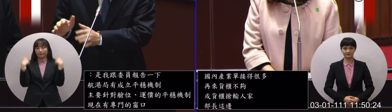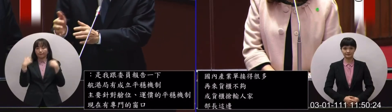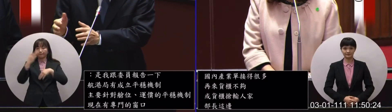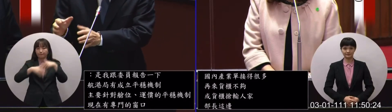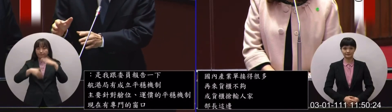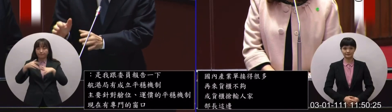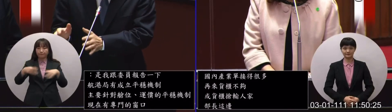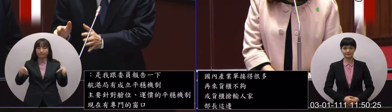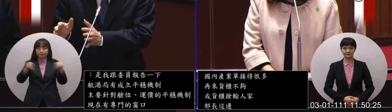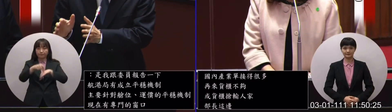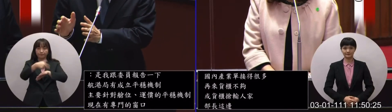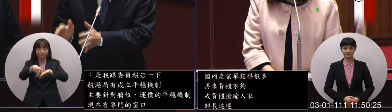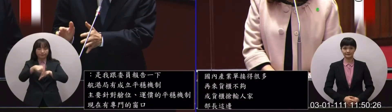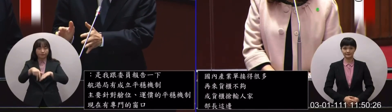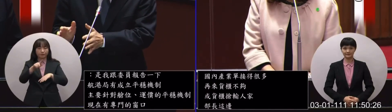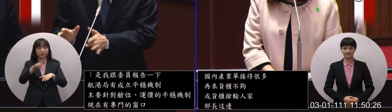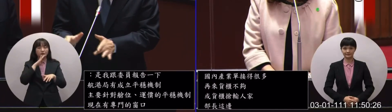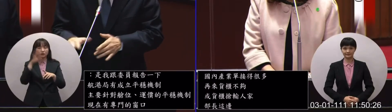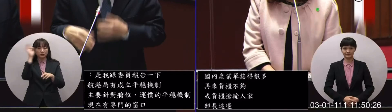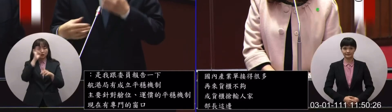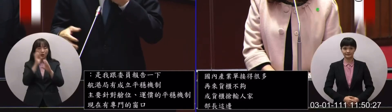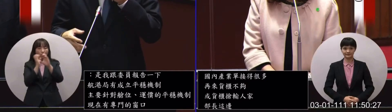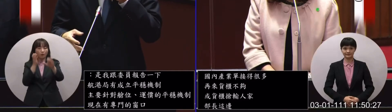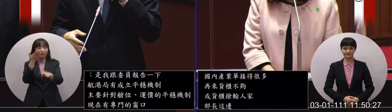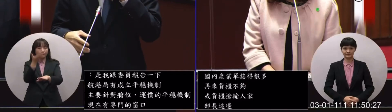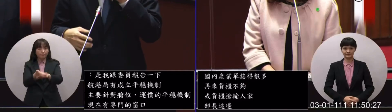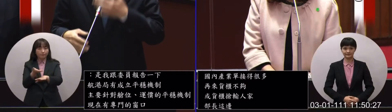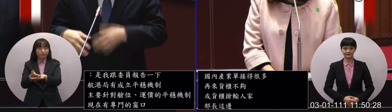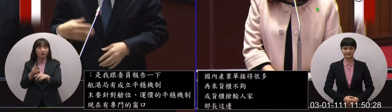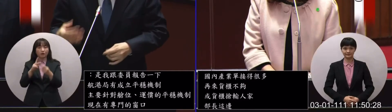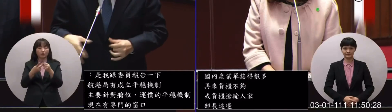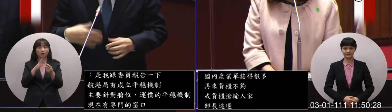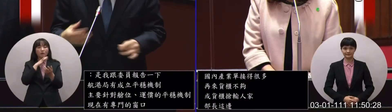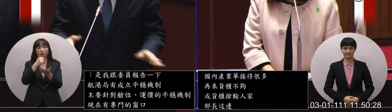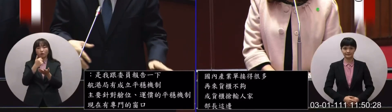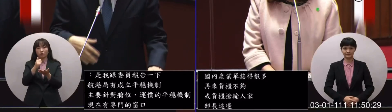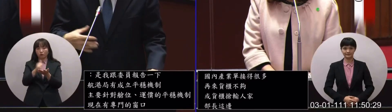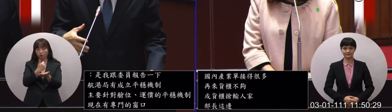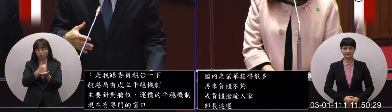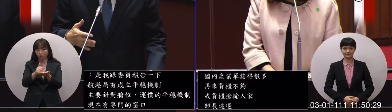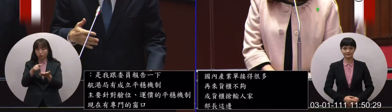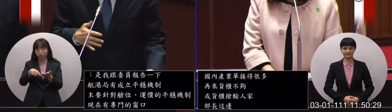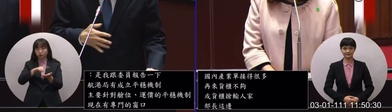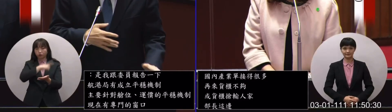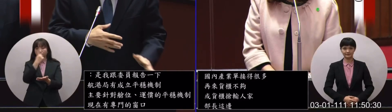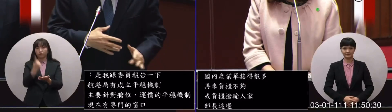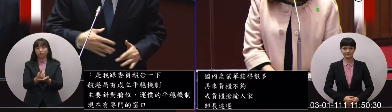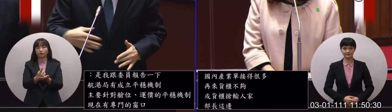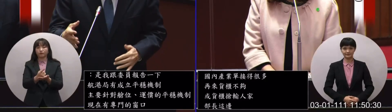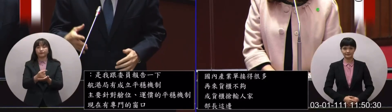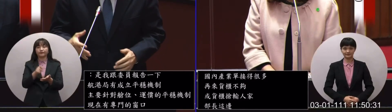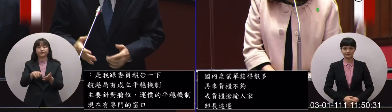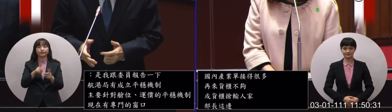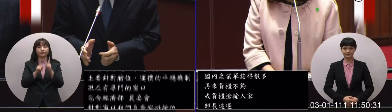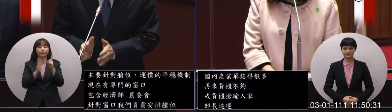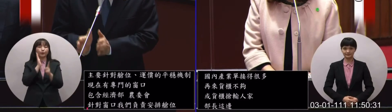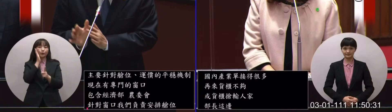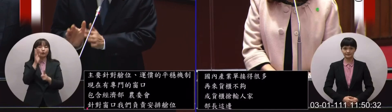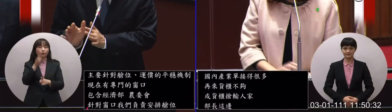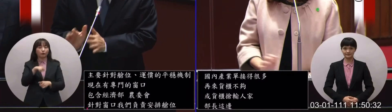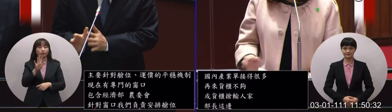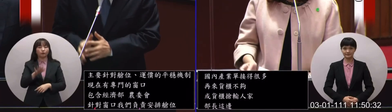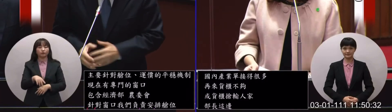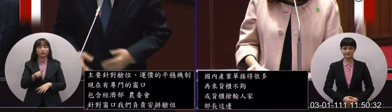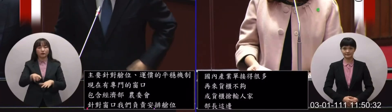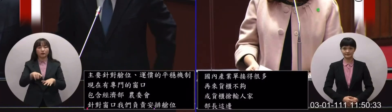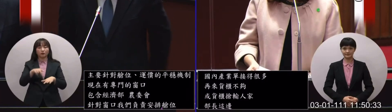它安排这个仓位，以及在一些这个整个这个让它更顺畅。这部分现在